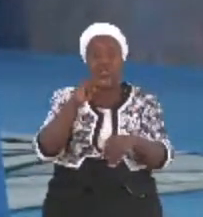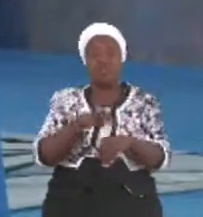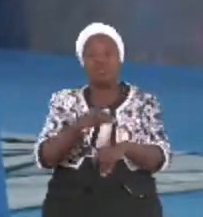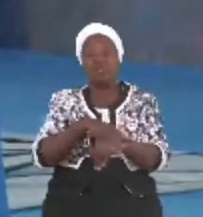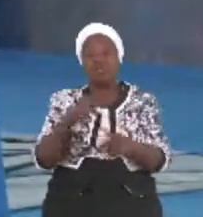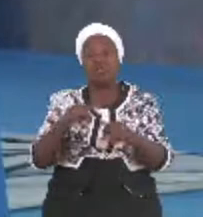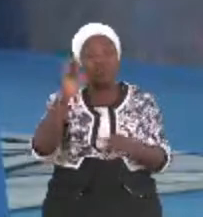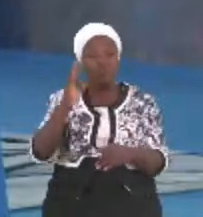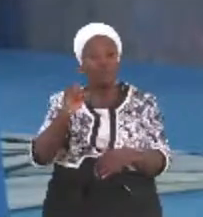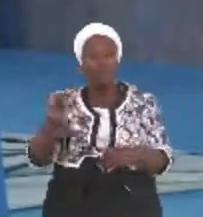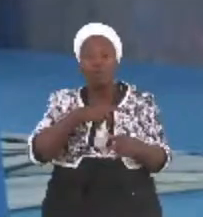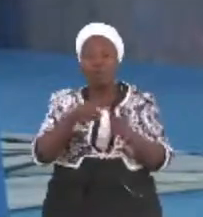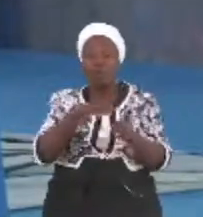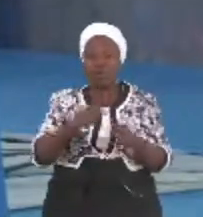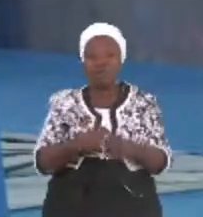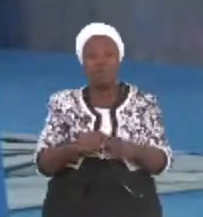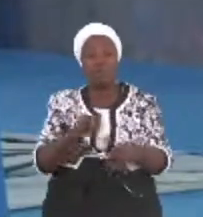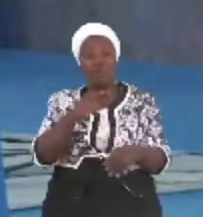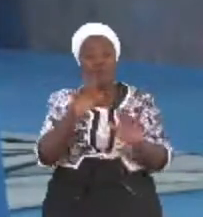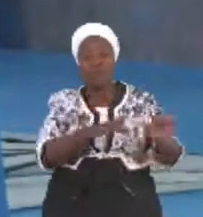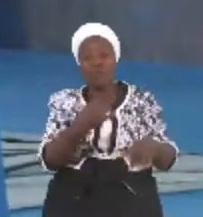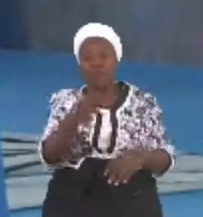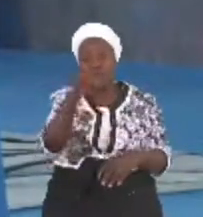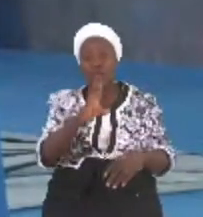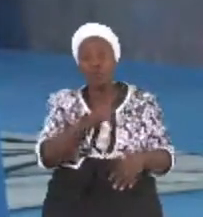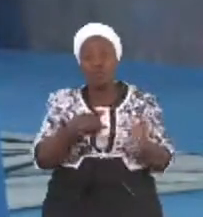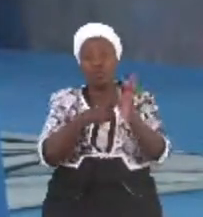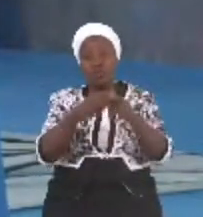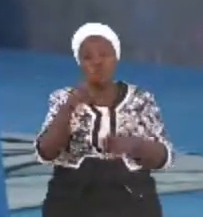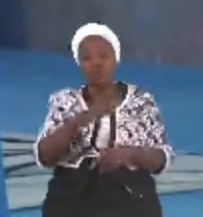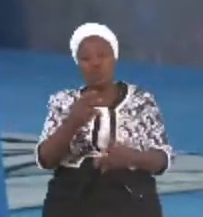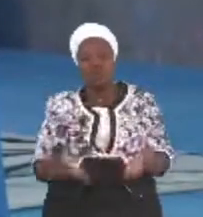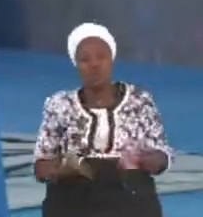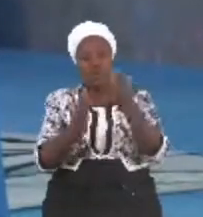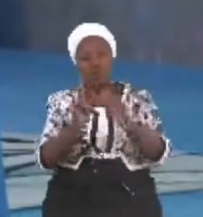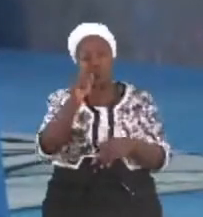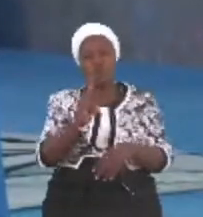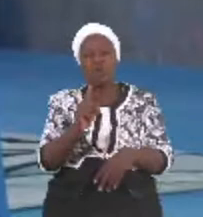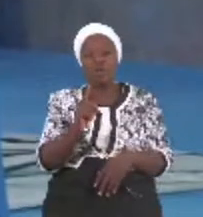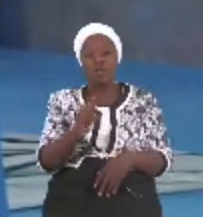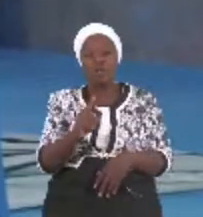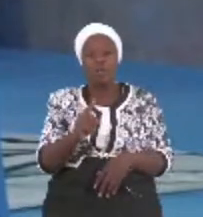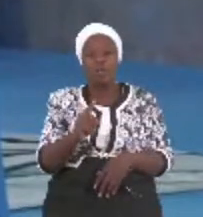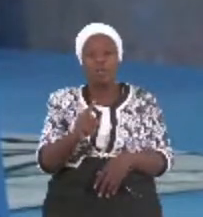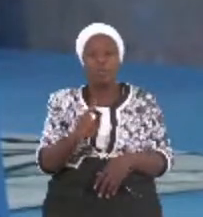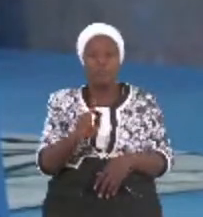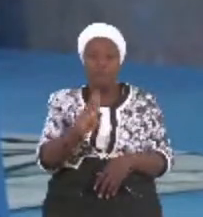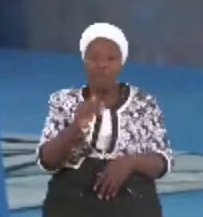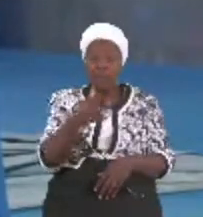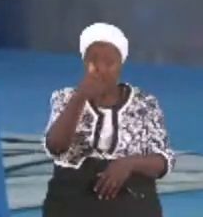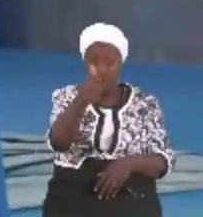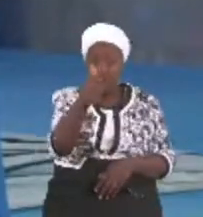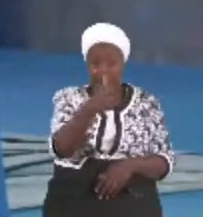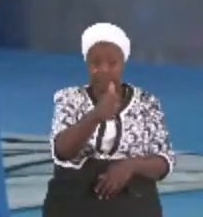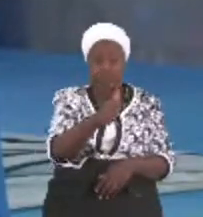message, quand la miséricorde de Dieu sera manifestée, tu pourras te lever. Toi-même, tu vas